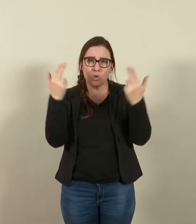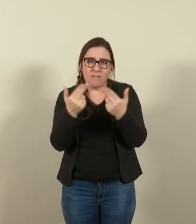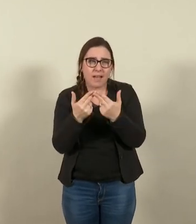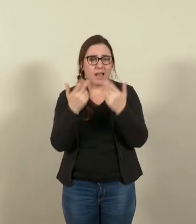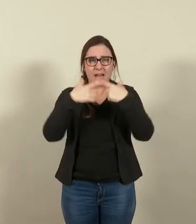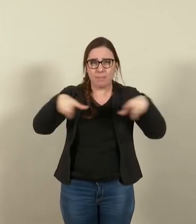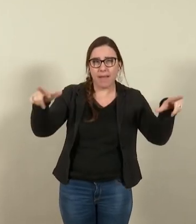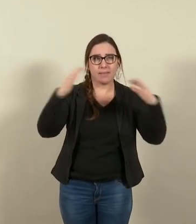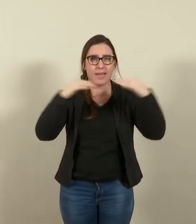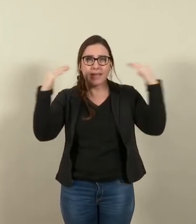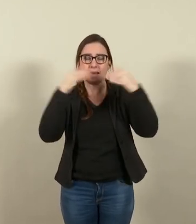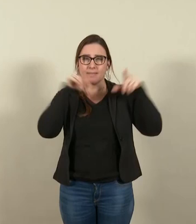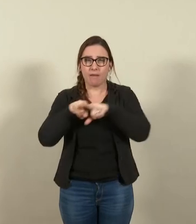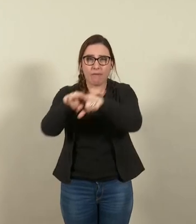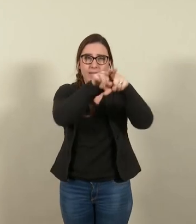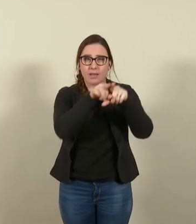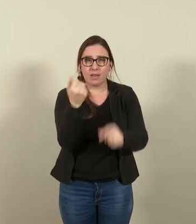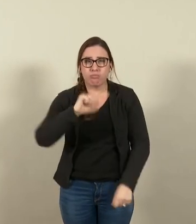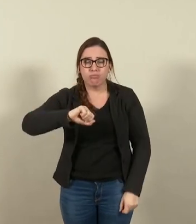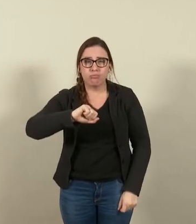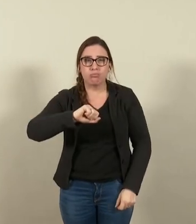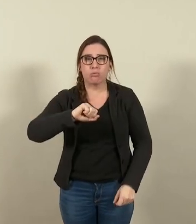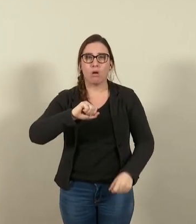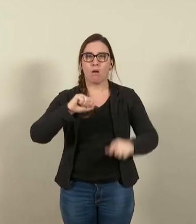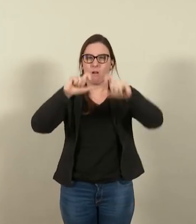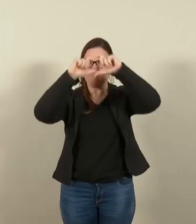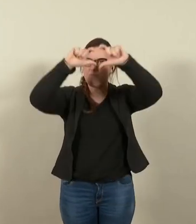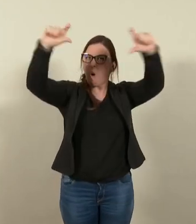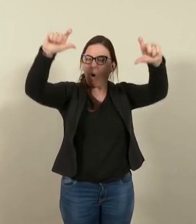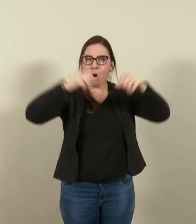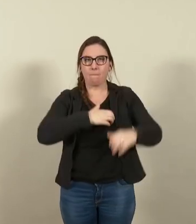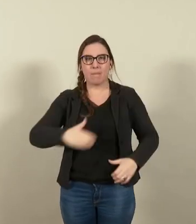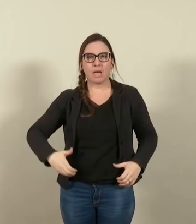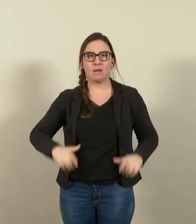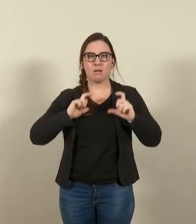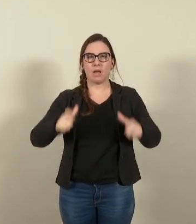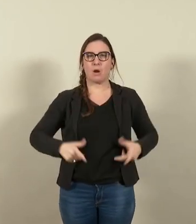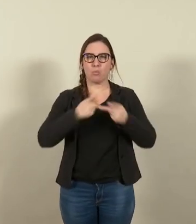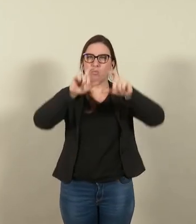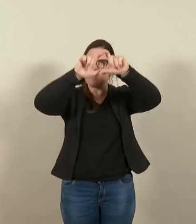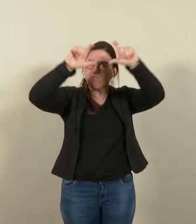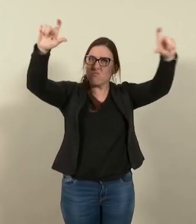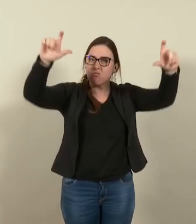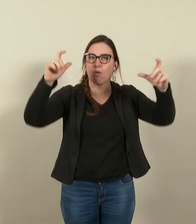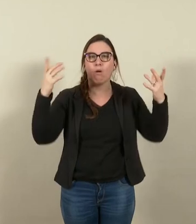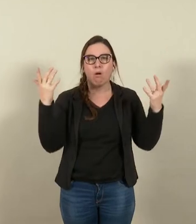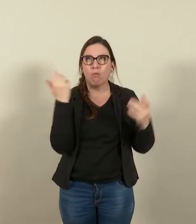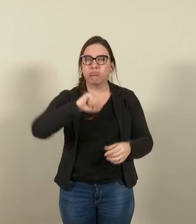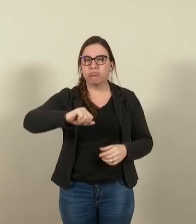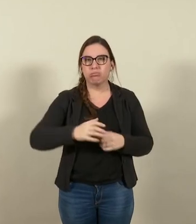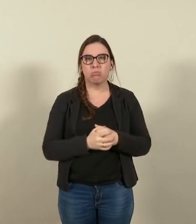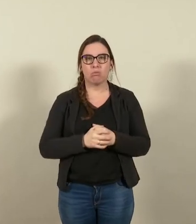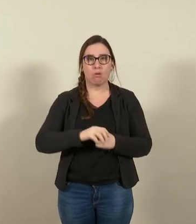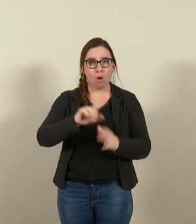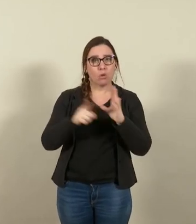liberté d'égalité et de fraternité inscrits au Fonton de nos mirit et de nos écoles publiques préserver les droits des